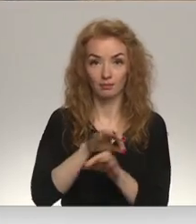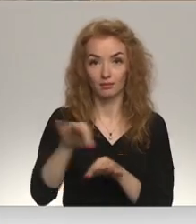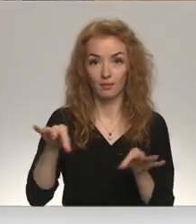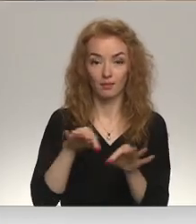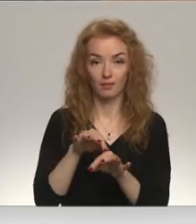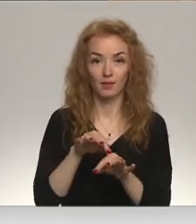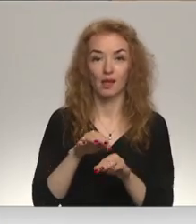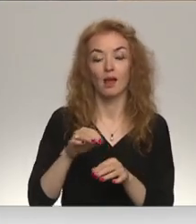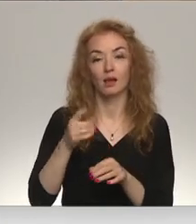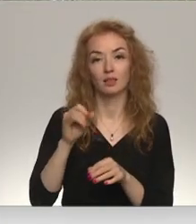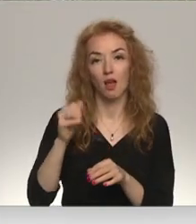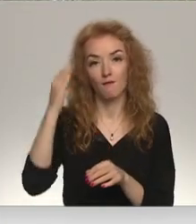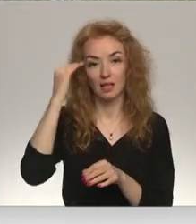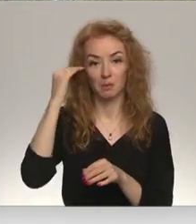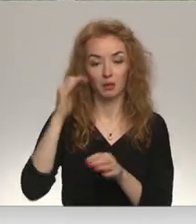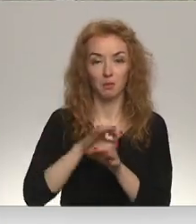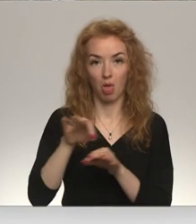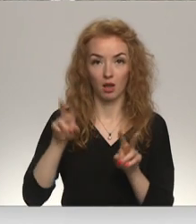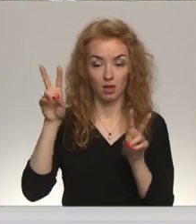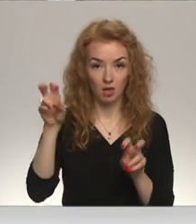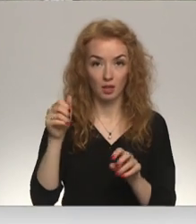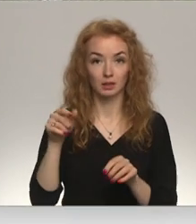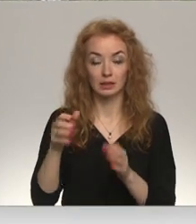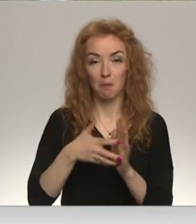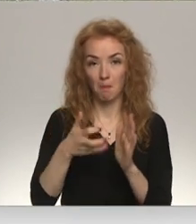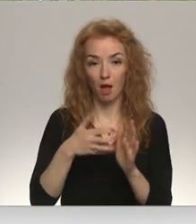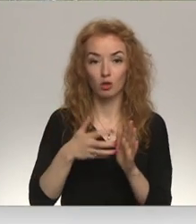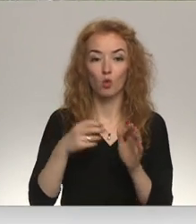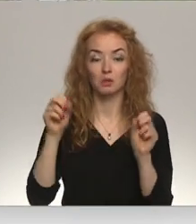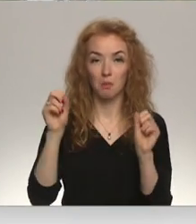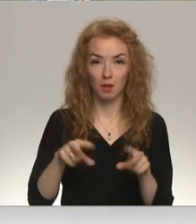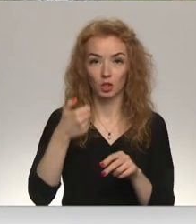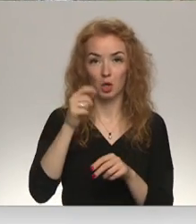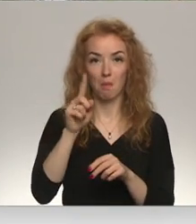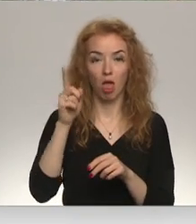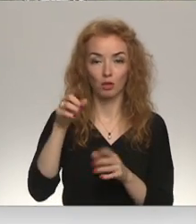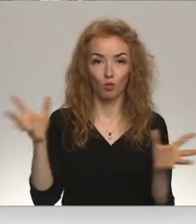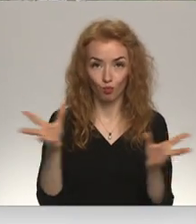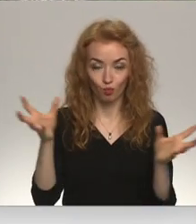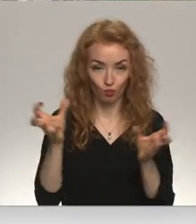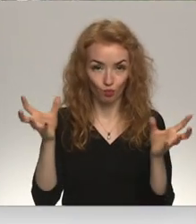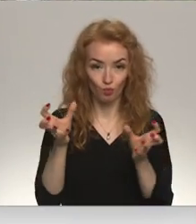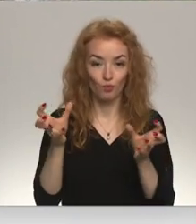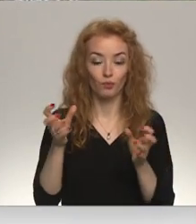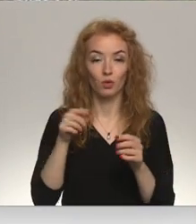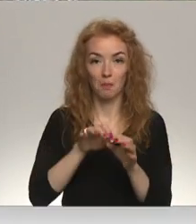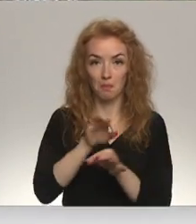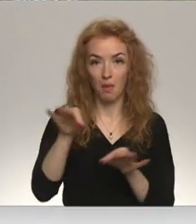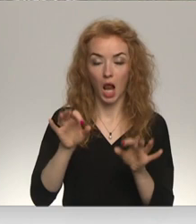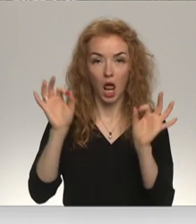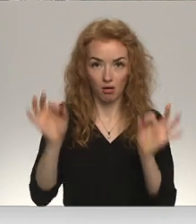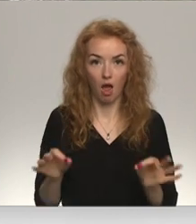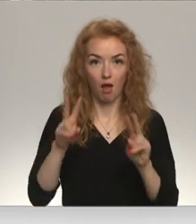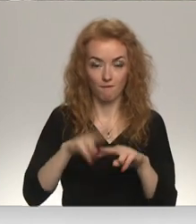Sija Ventspils mērnieks. Mērīšanai tiek izmantots stacionārs GPS trimbulu uztvērējs, kas mērīs reālā